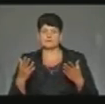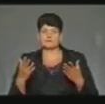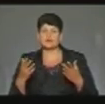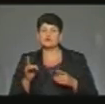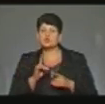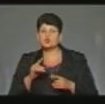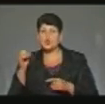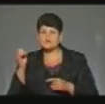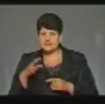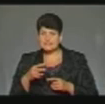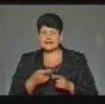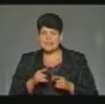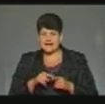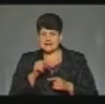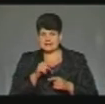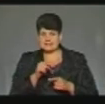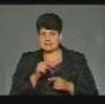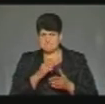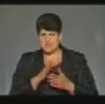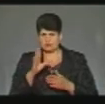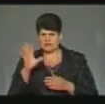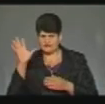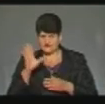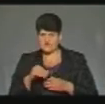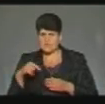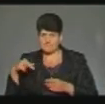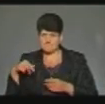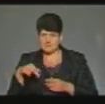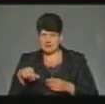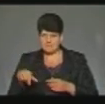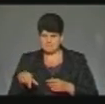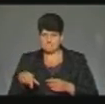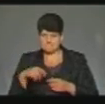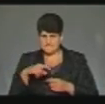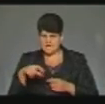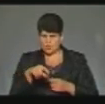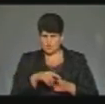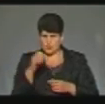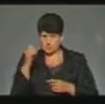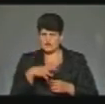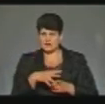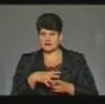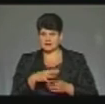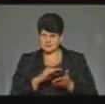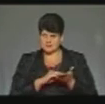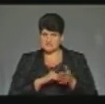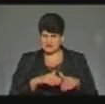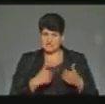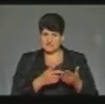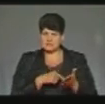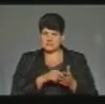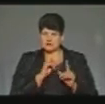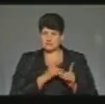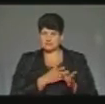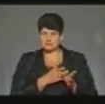Щодо освітлення, це, власне, мають бути всі пішохідні переходи освітлені, і ви такі рекомендації чи прописи надаєте міській раді?